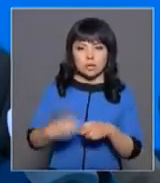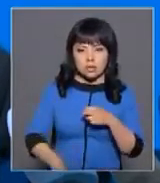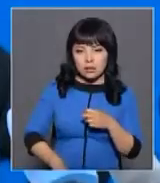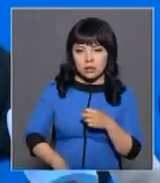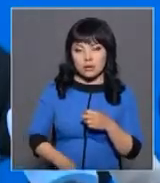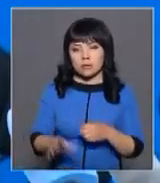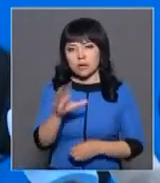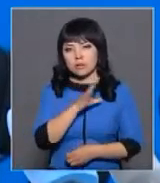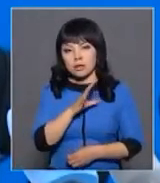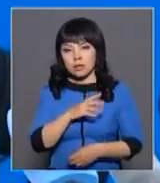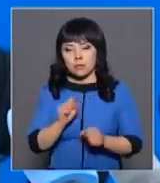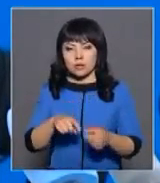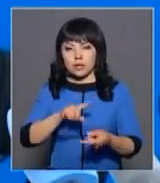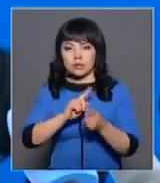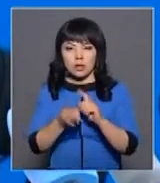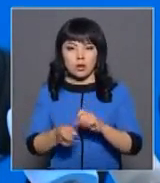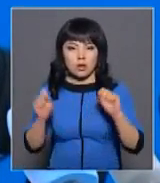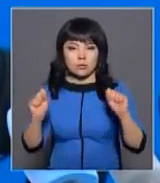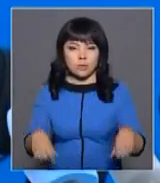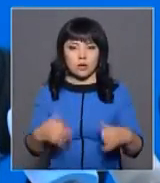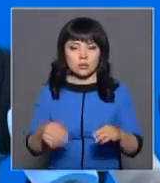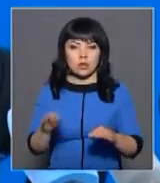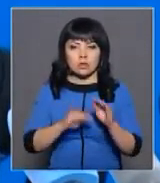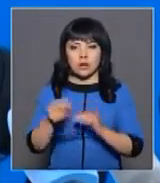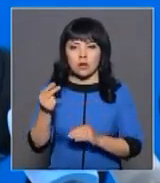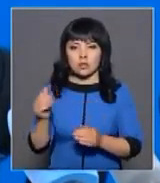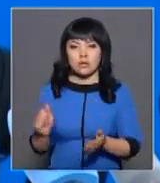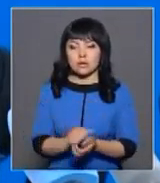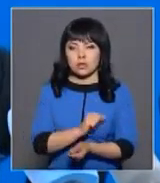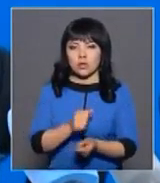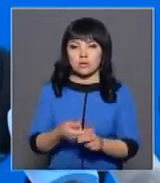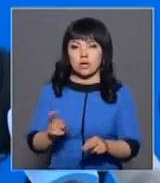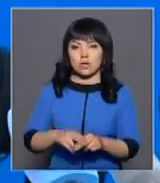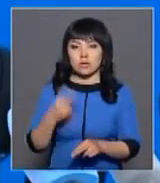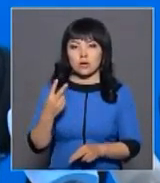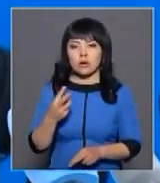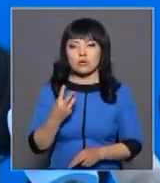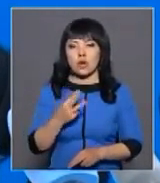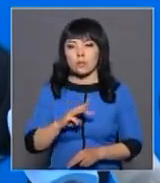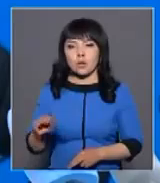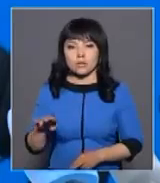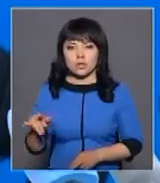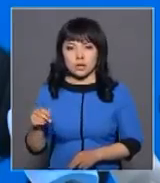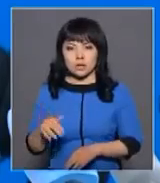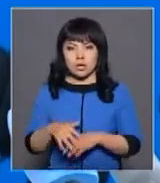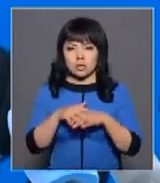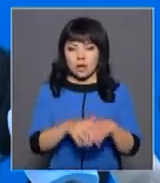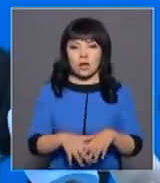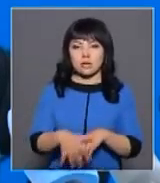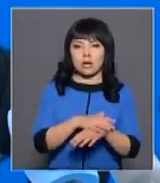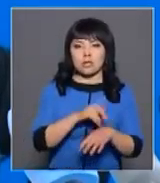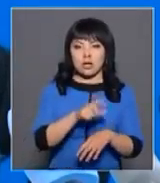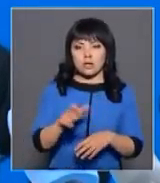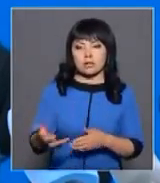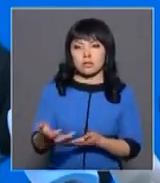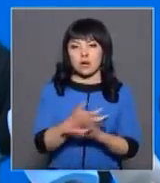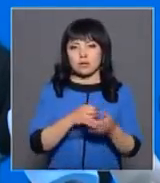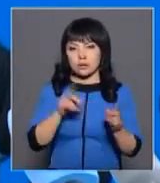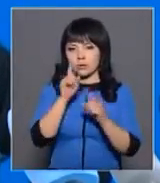айырбастау керек болса, ол енді құрар ақша мысалы да 200 миллион теңге. Ал енді ертен халықтан жинамайтындар қалып,